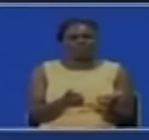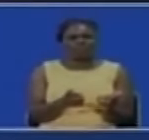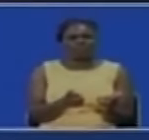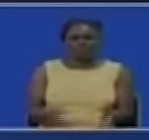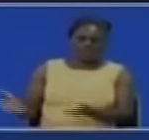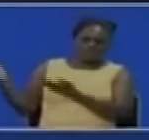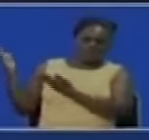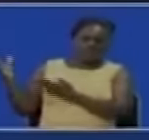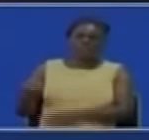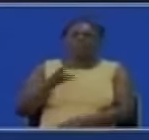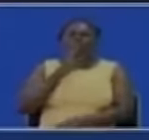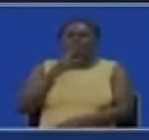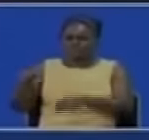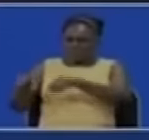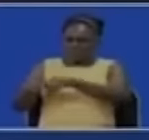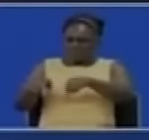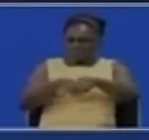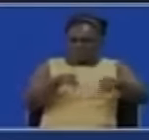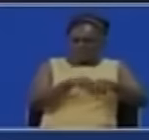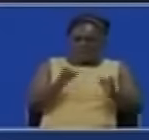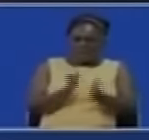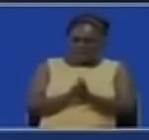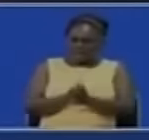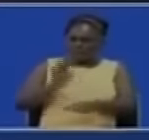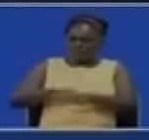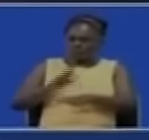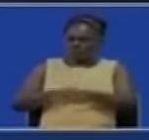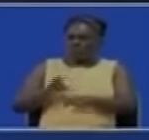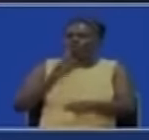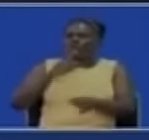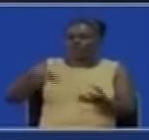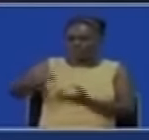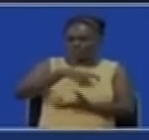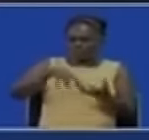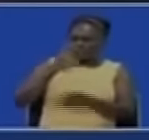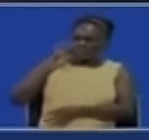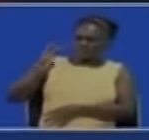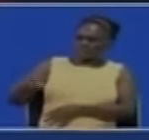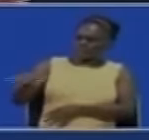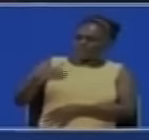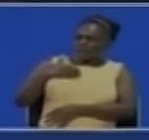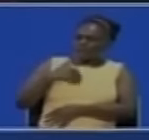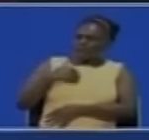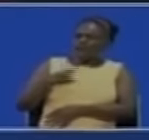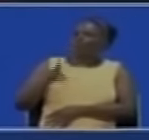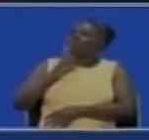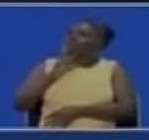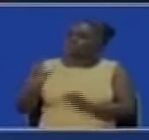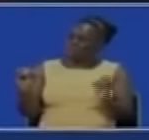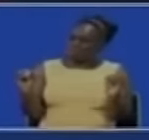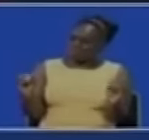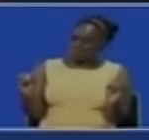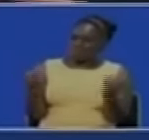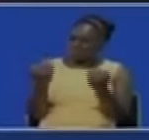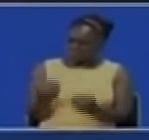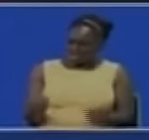Hii machi ya siwa line na machi fresh imechanganyika. Saizi ukiangalia hii area hakuna watu wenye wanapata maji.